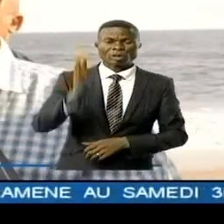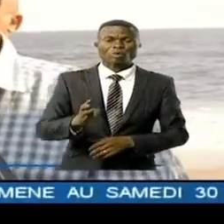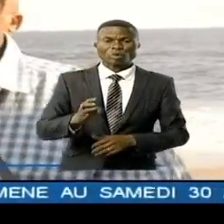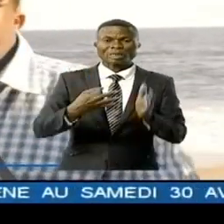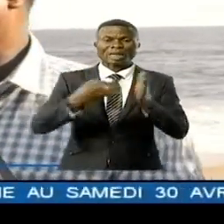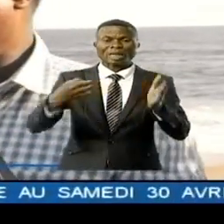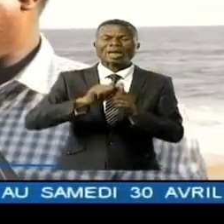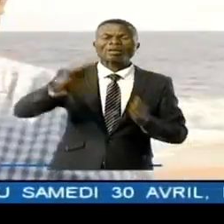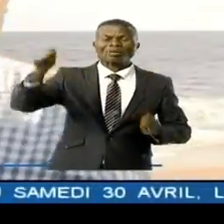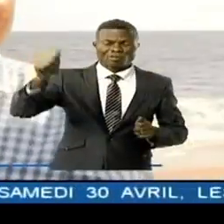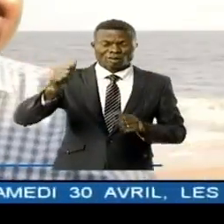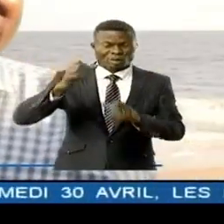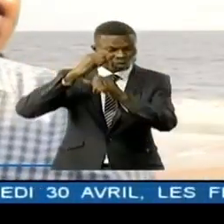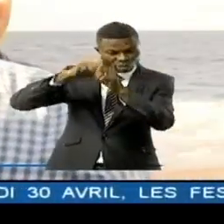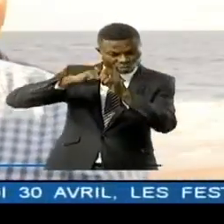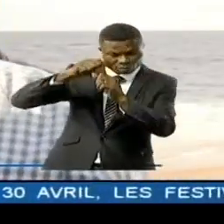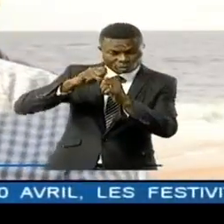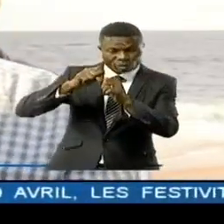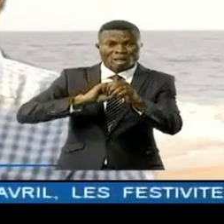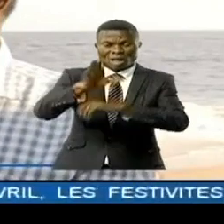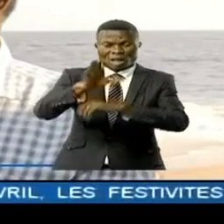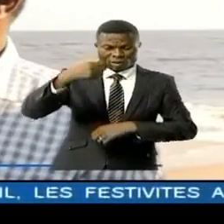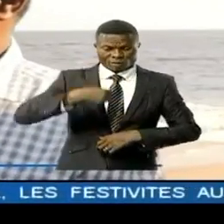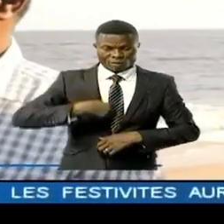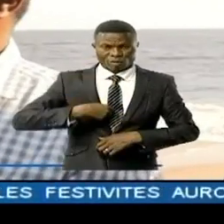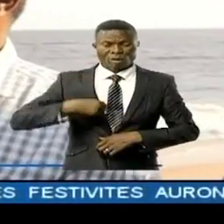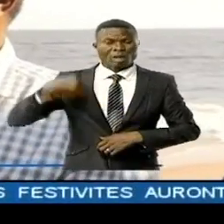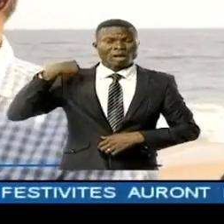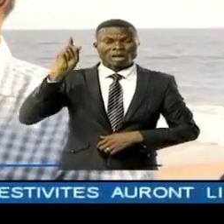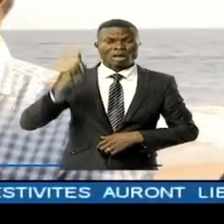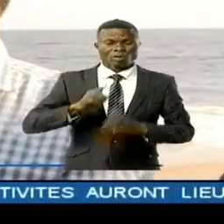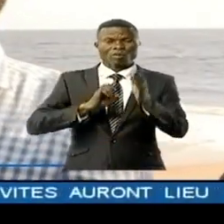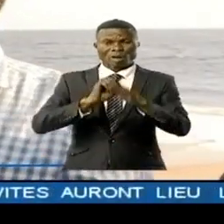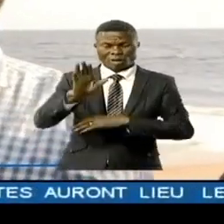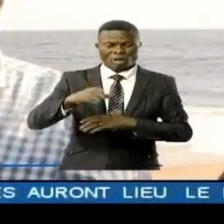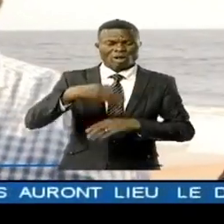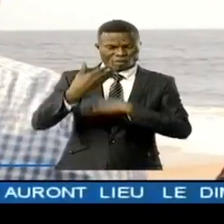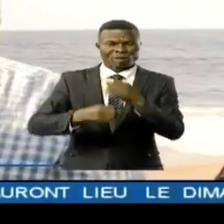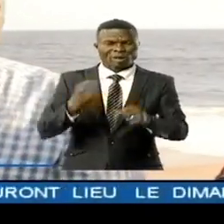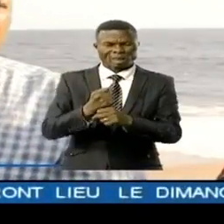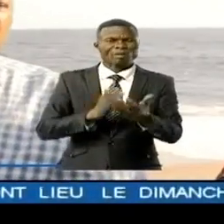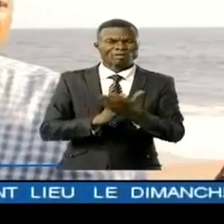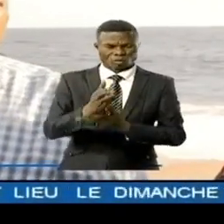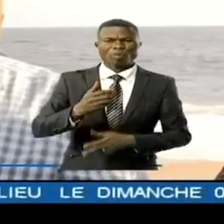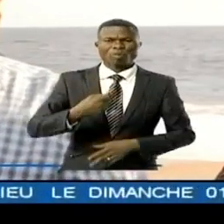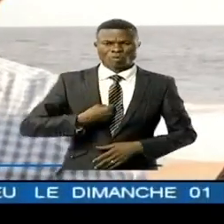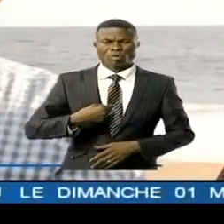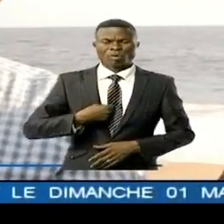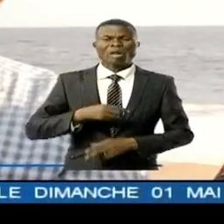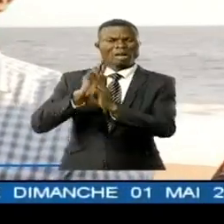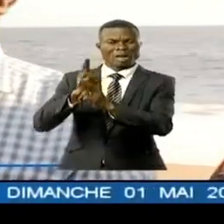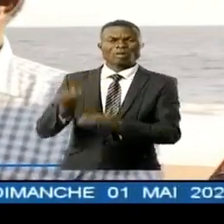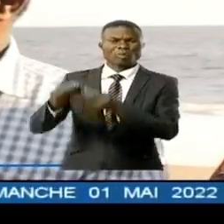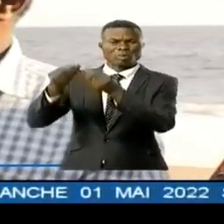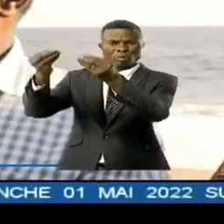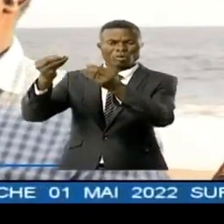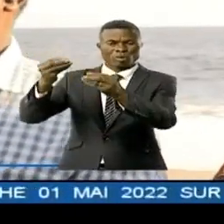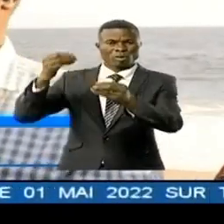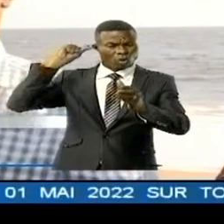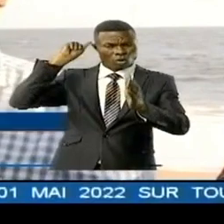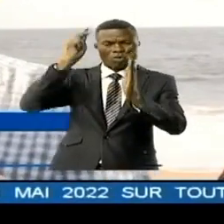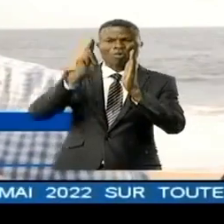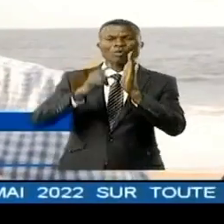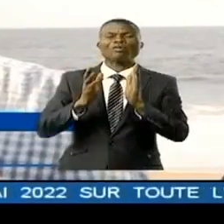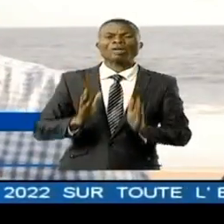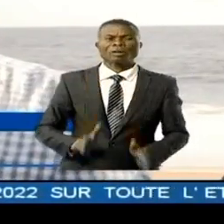km macoutes j'ai été envoyé ici par le gouvernement je dois aller voir faire mon rapport pouvez-vous du gouvernement